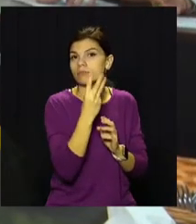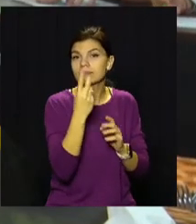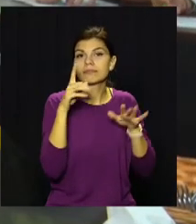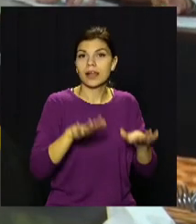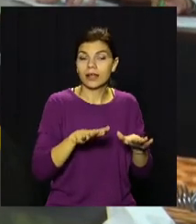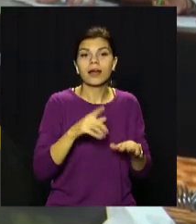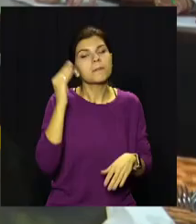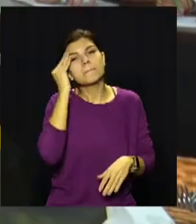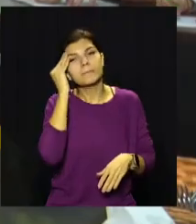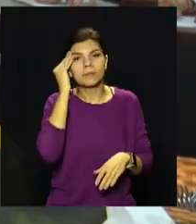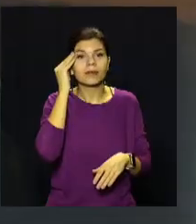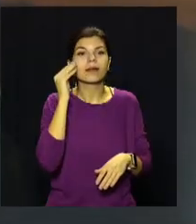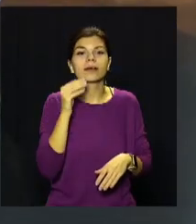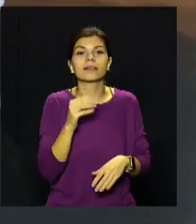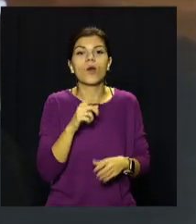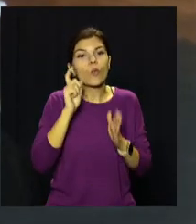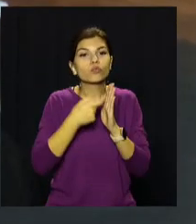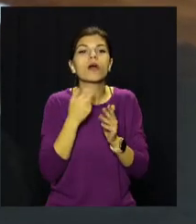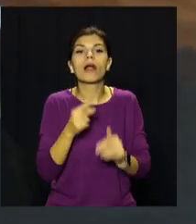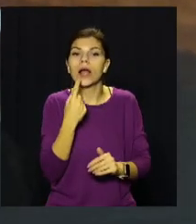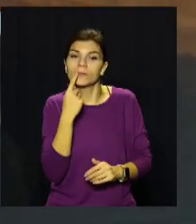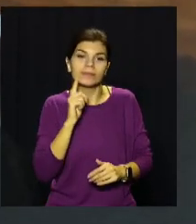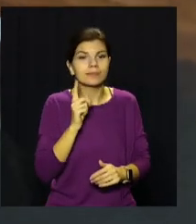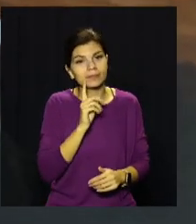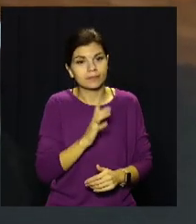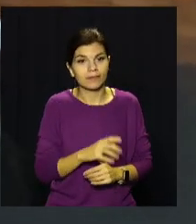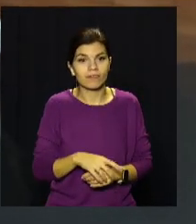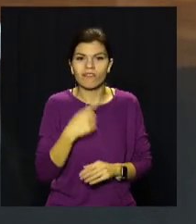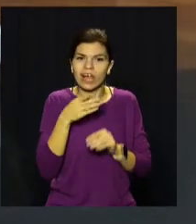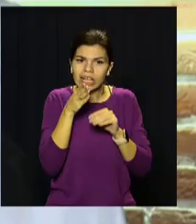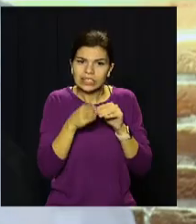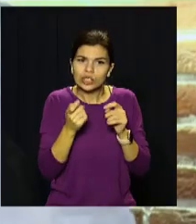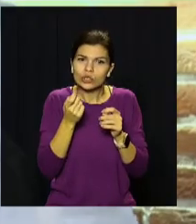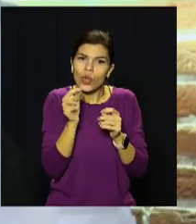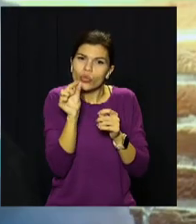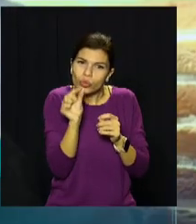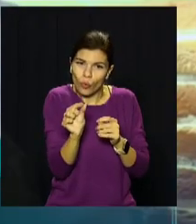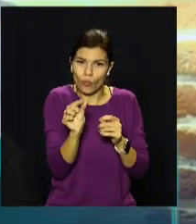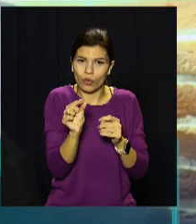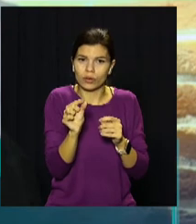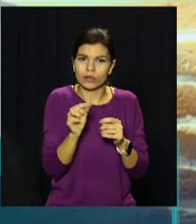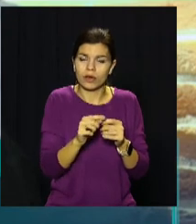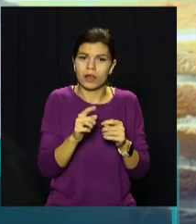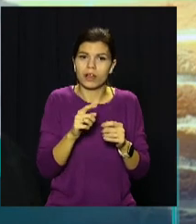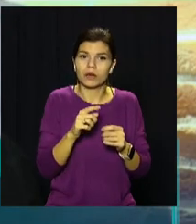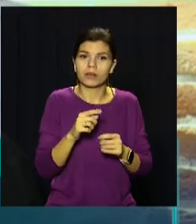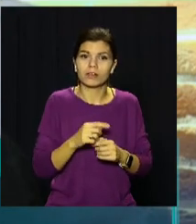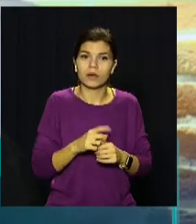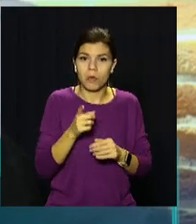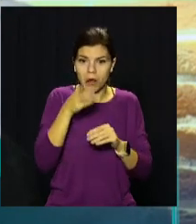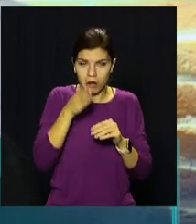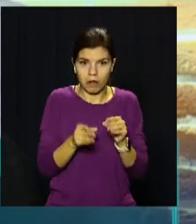Найпершу думку журі дізнається Тетяна. Хотілося б трохи тоньшу тарталеточку, щоб вона не так розрізалася, да,